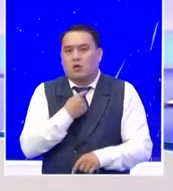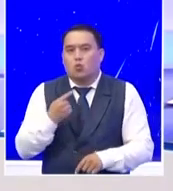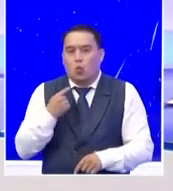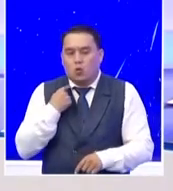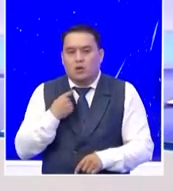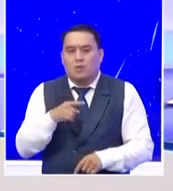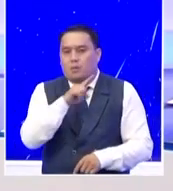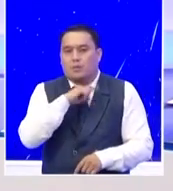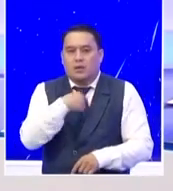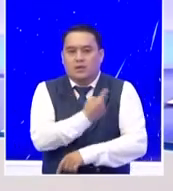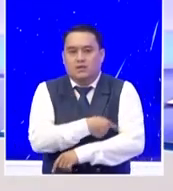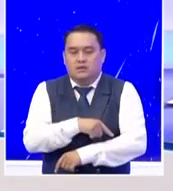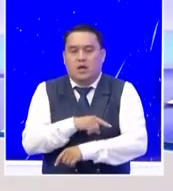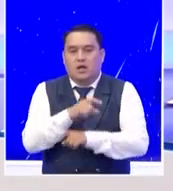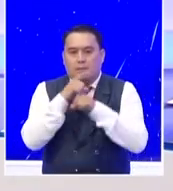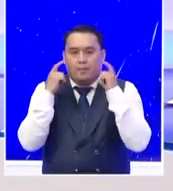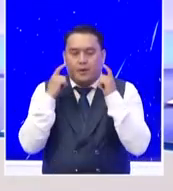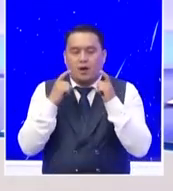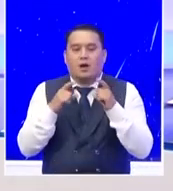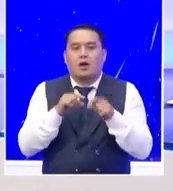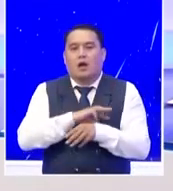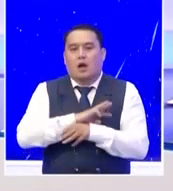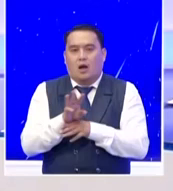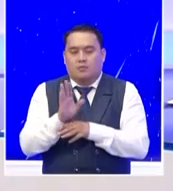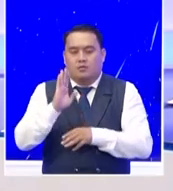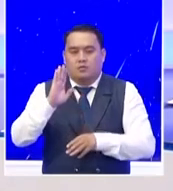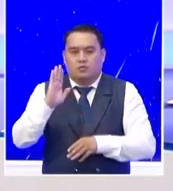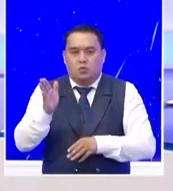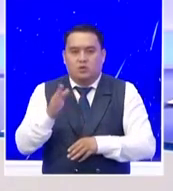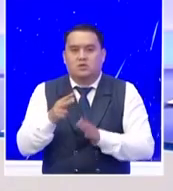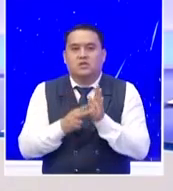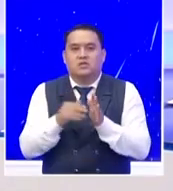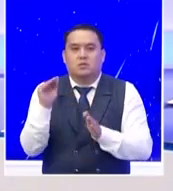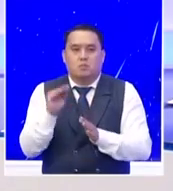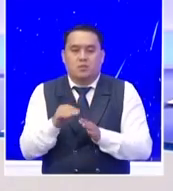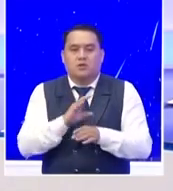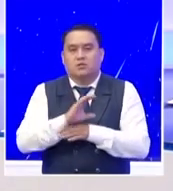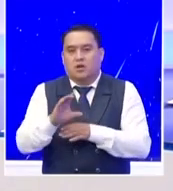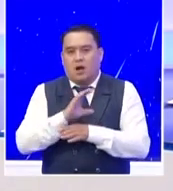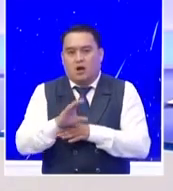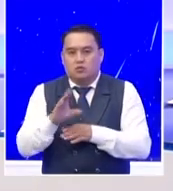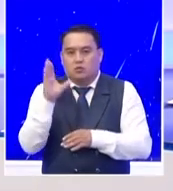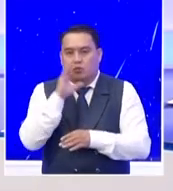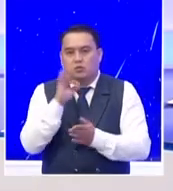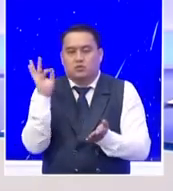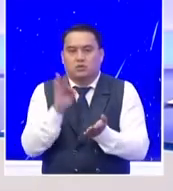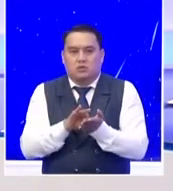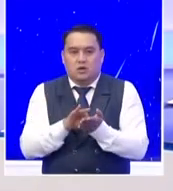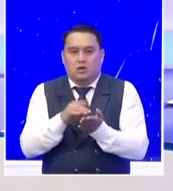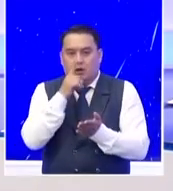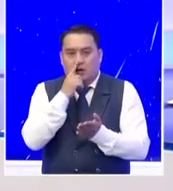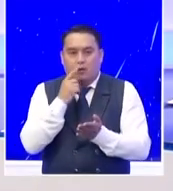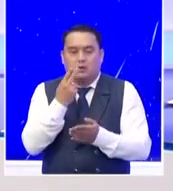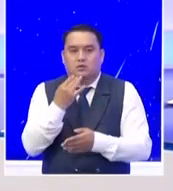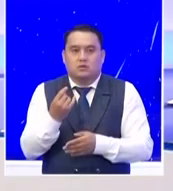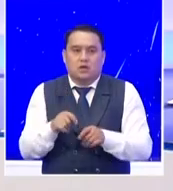Талдықорған тұрғындарын 3 қабатты медициналық бетпердемен қамтымақ. Күніне 8 мың қорғаныс құралын шығаруды көздейді. Бұл шағын кәсіпорында